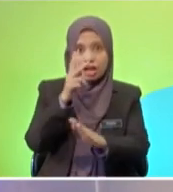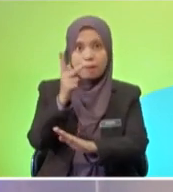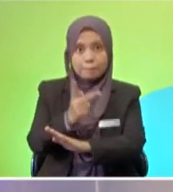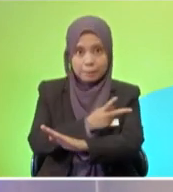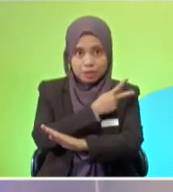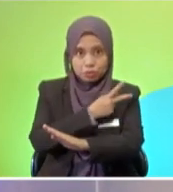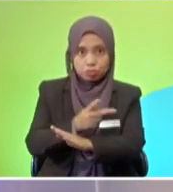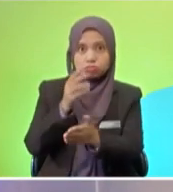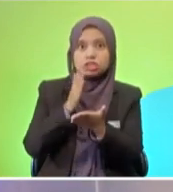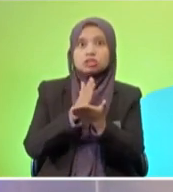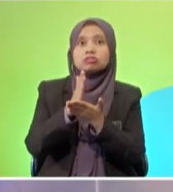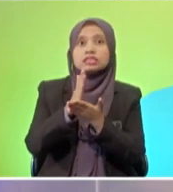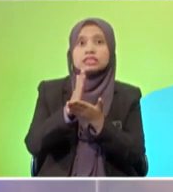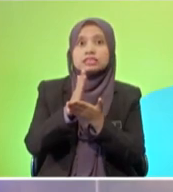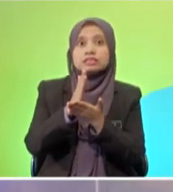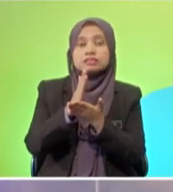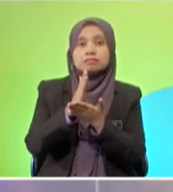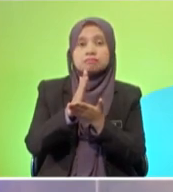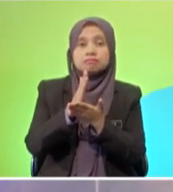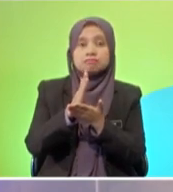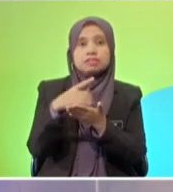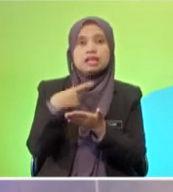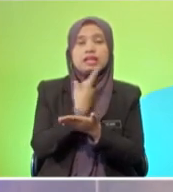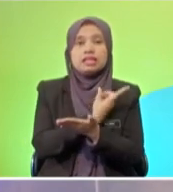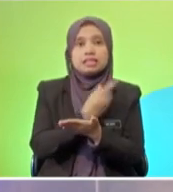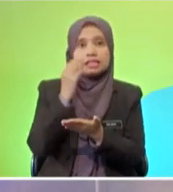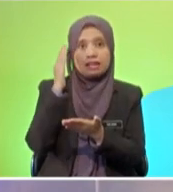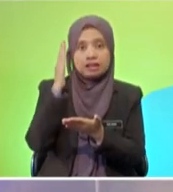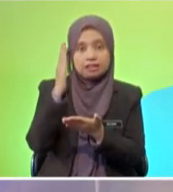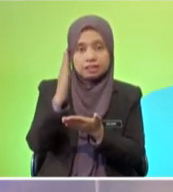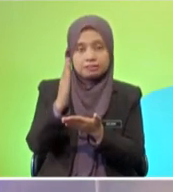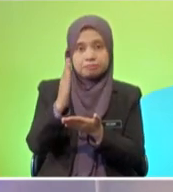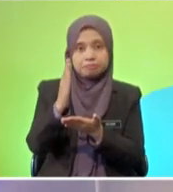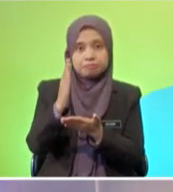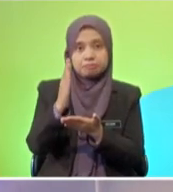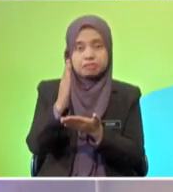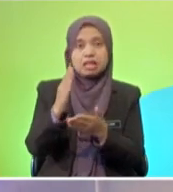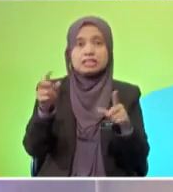seterusnya kitakan setelah kita mengenal pantun cinta